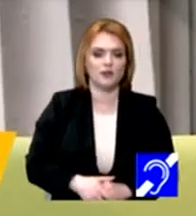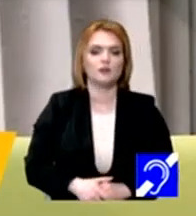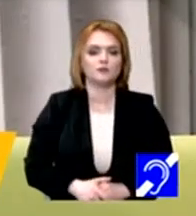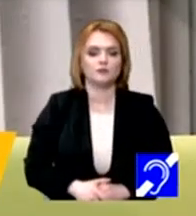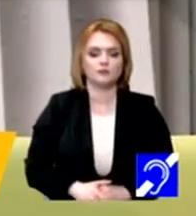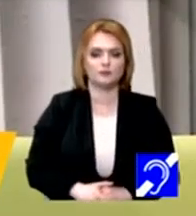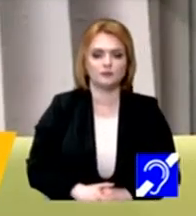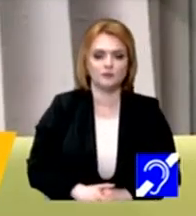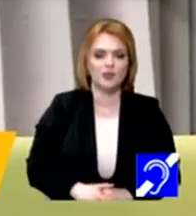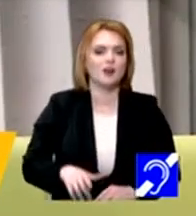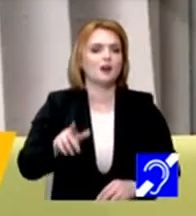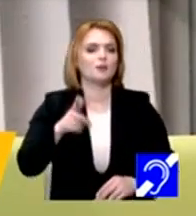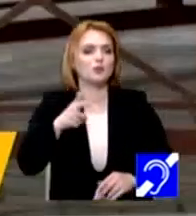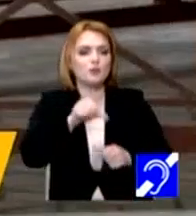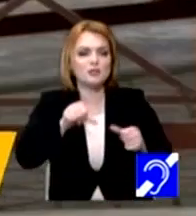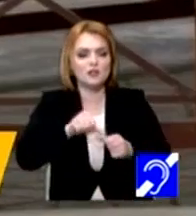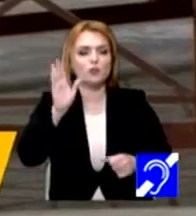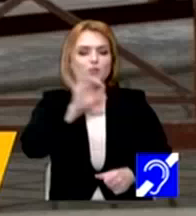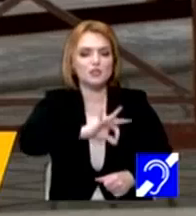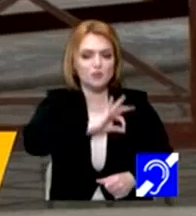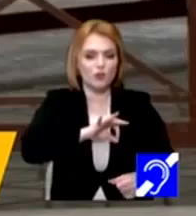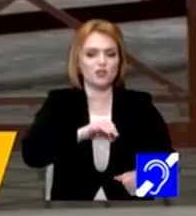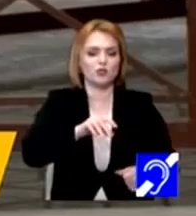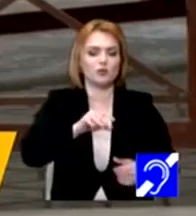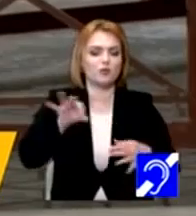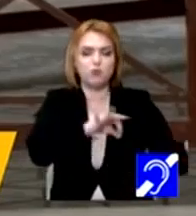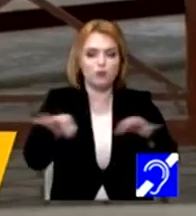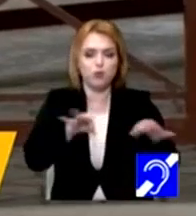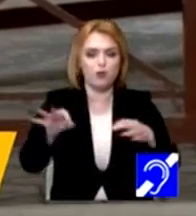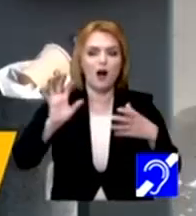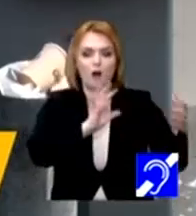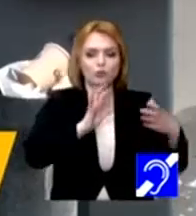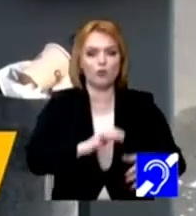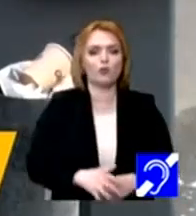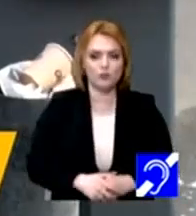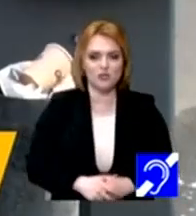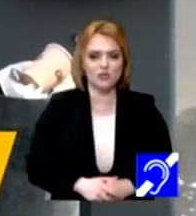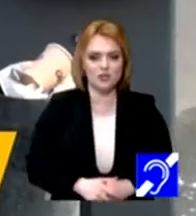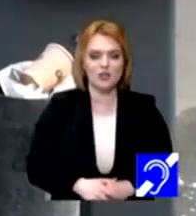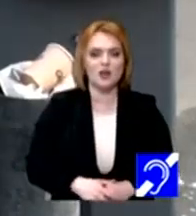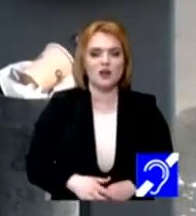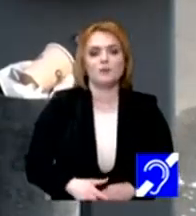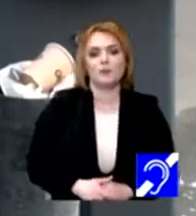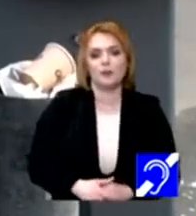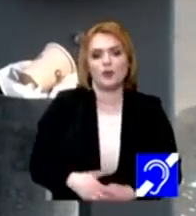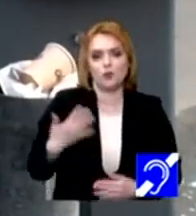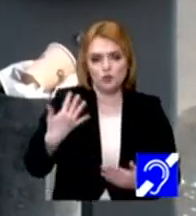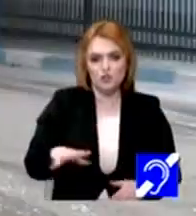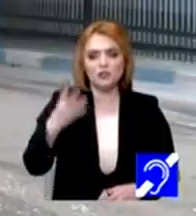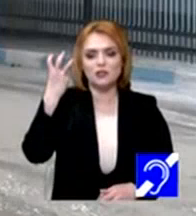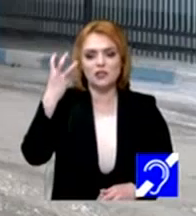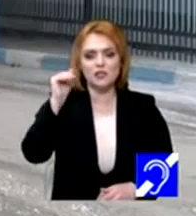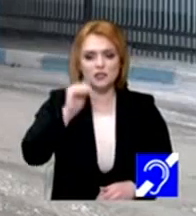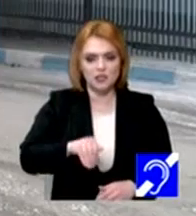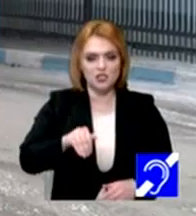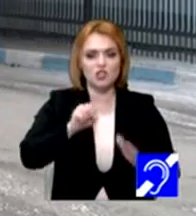alimentarea autoturismelor. De la începutul războiului din Ucraina, peste 300.000 de refugiați au trecut frontiera cu